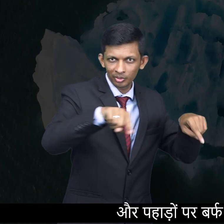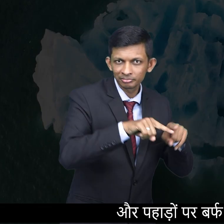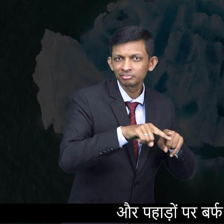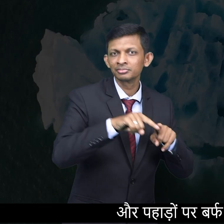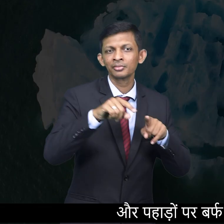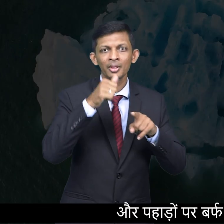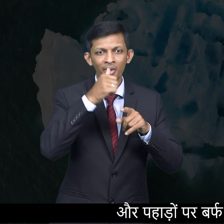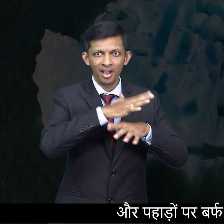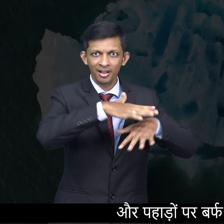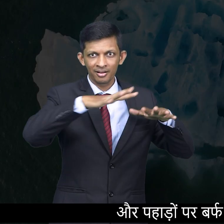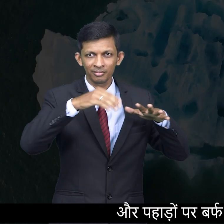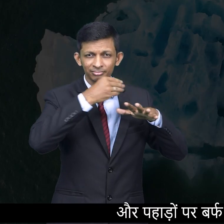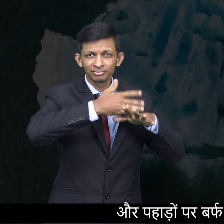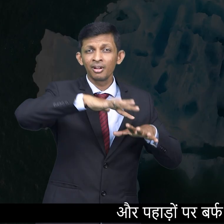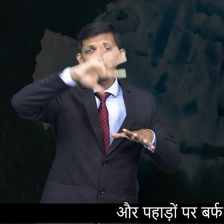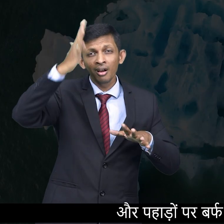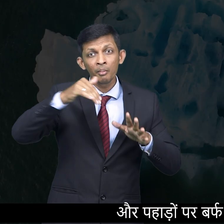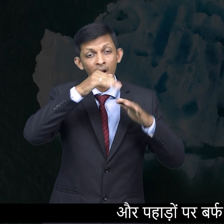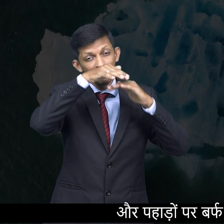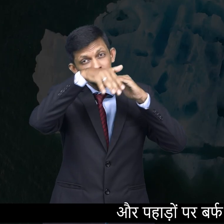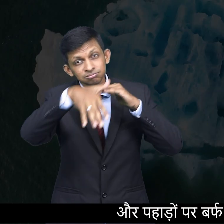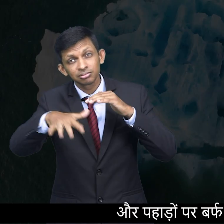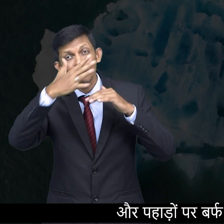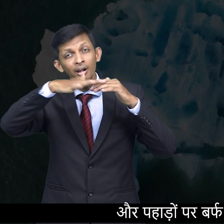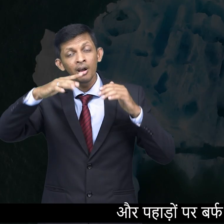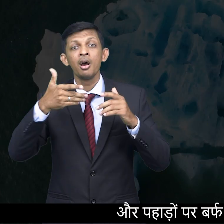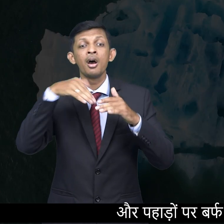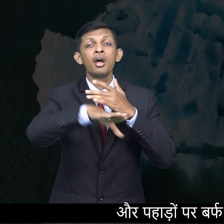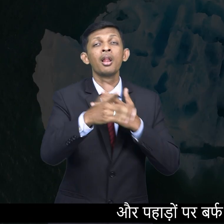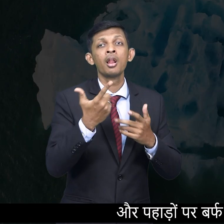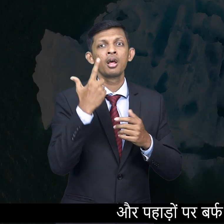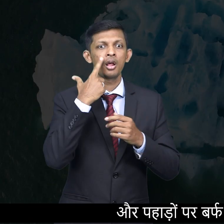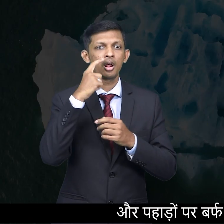और पहाड़ों पर बर्फ और हिम के रूप में भी पाया जाता है।